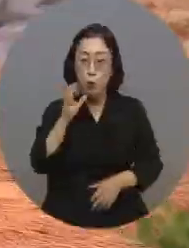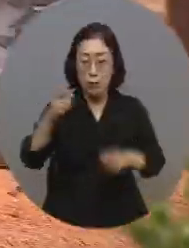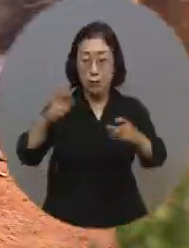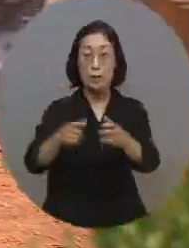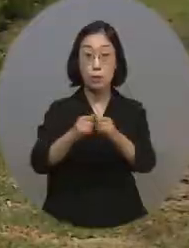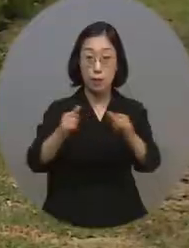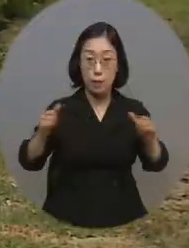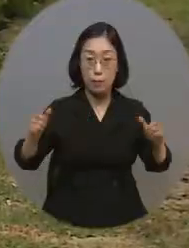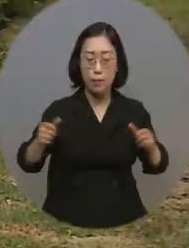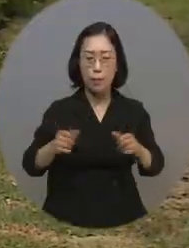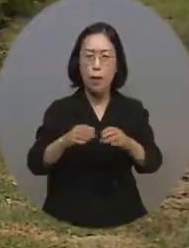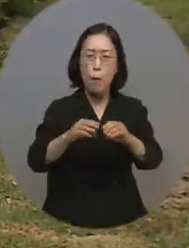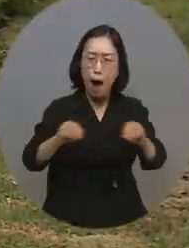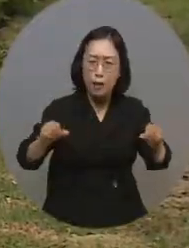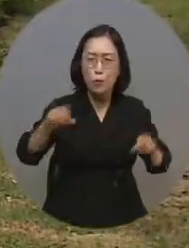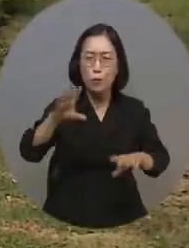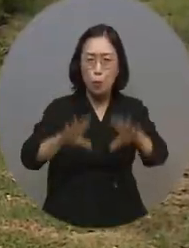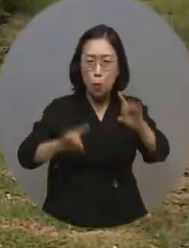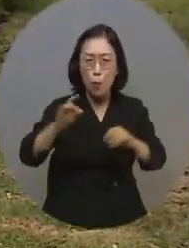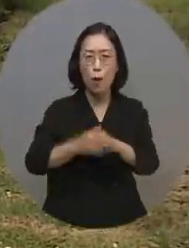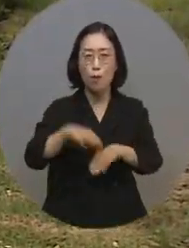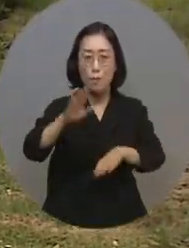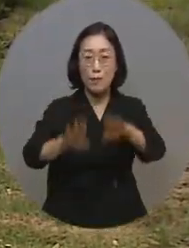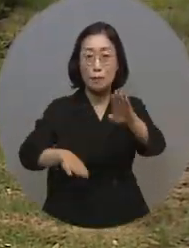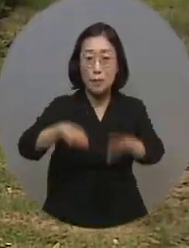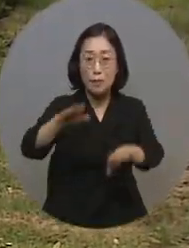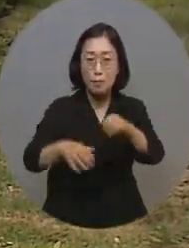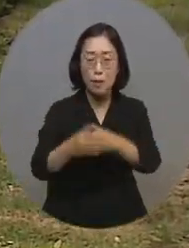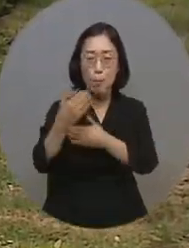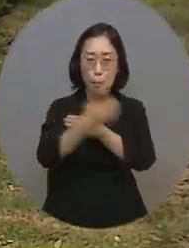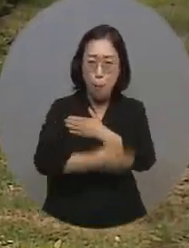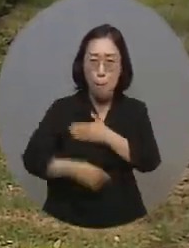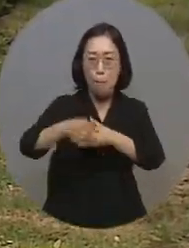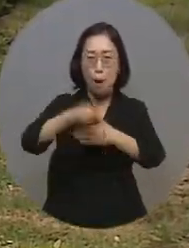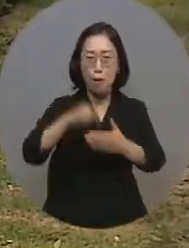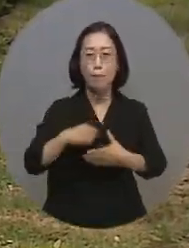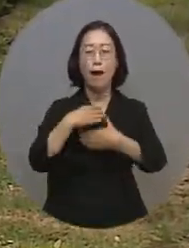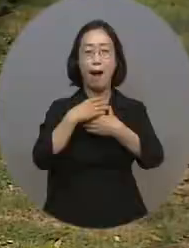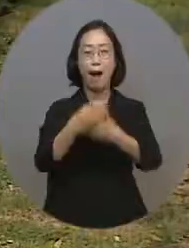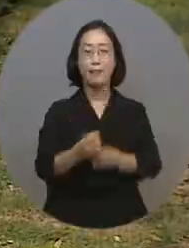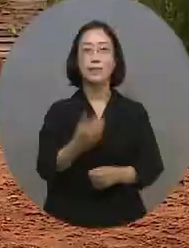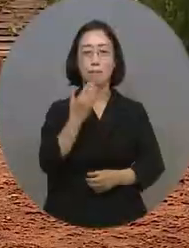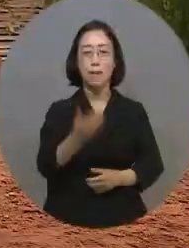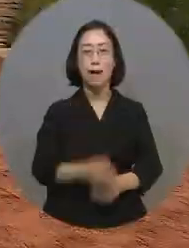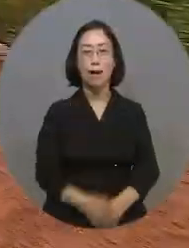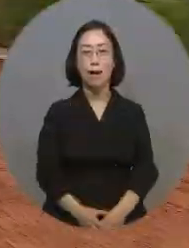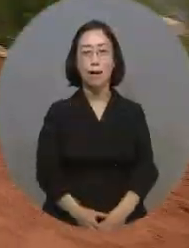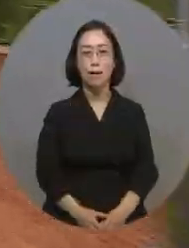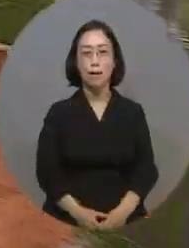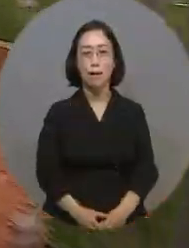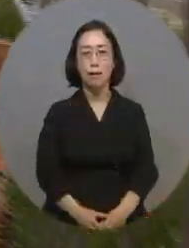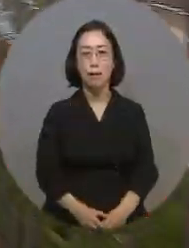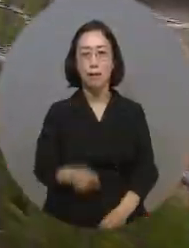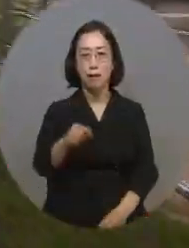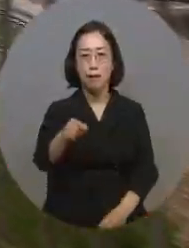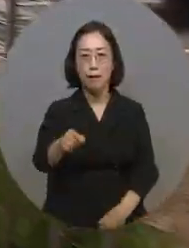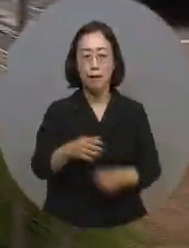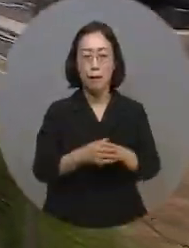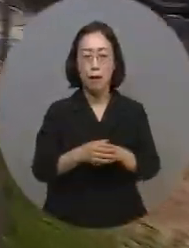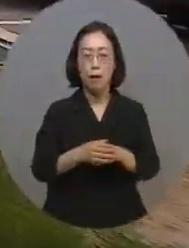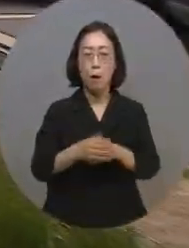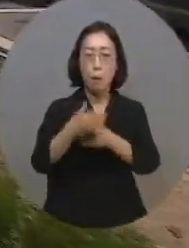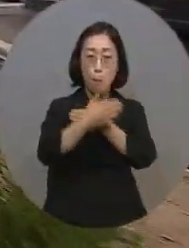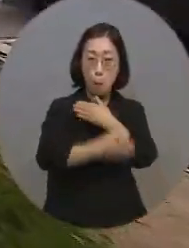주민들도 황토와 맨발 걷기의 효능 체험으로 심신을 안정시킵니다. 클리어 마인드 헬시